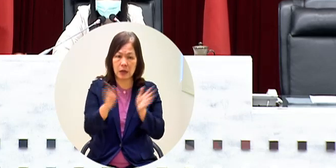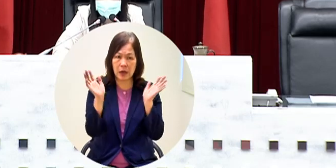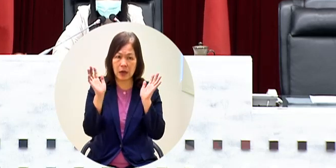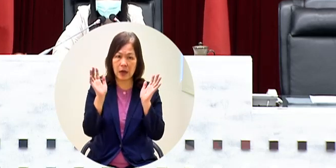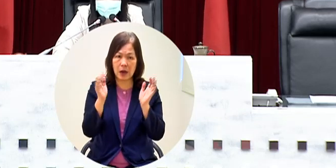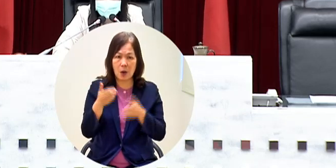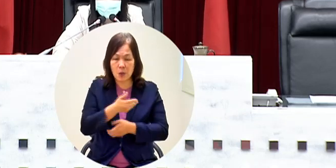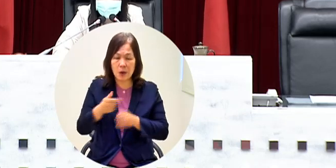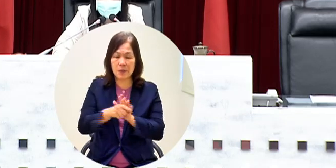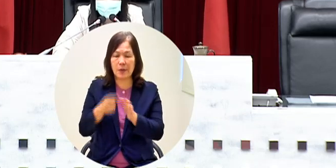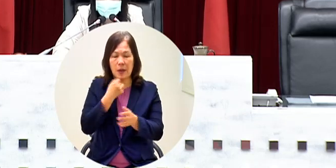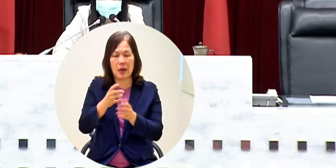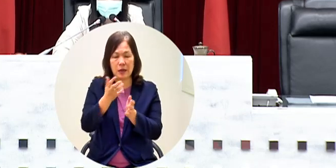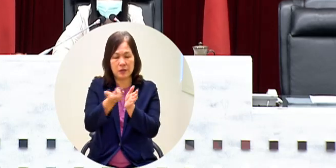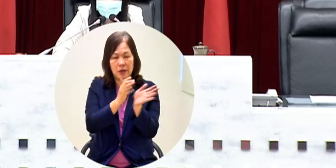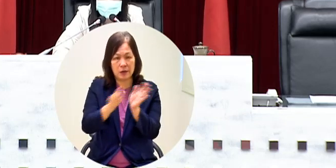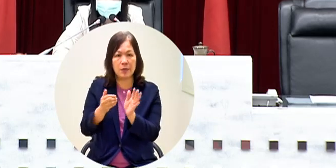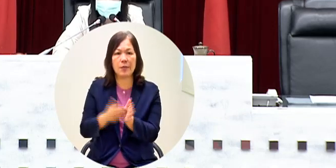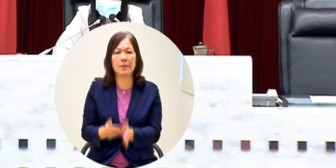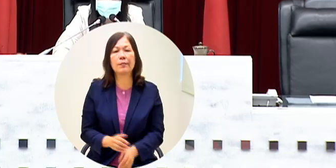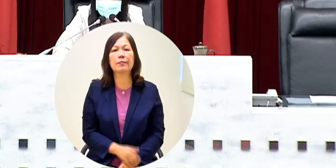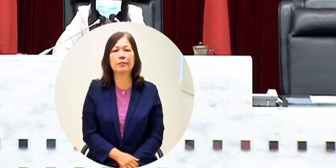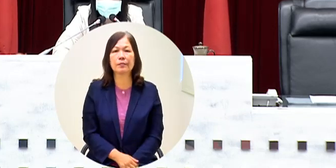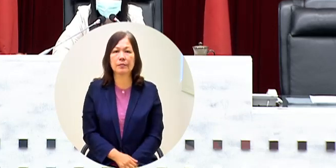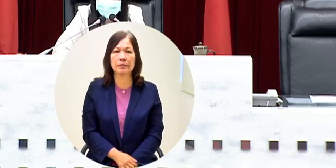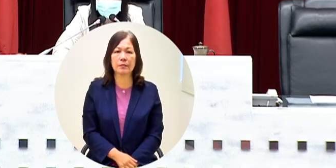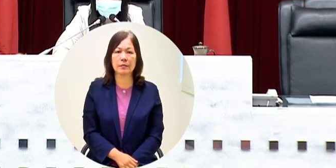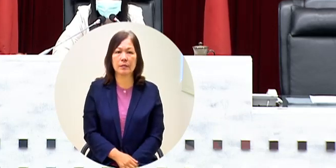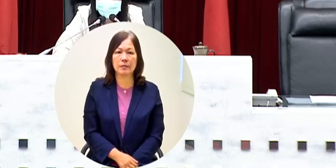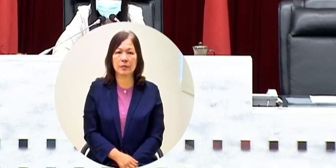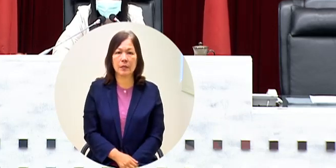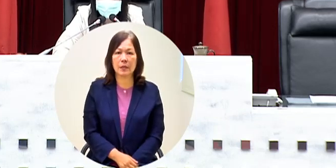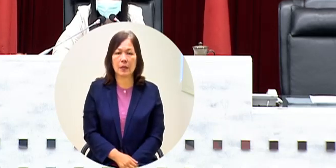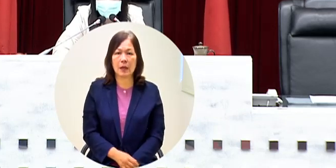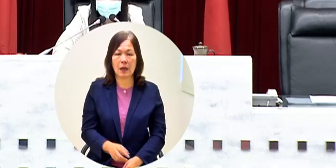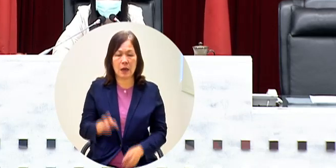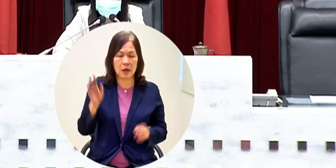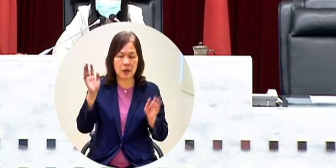收拾好，谢谢。那请童彦真议员做准备。